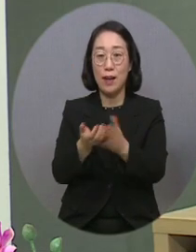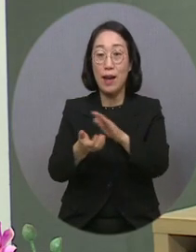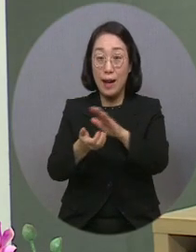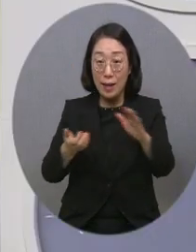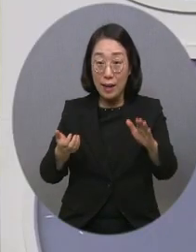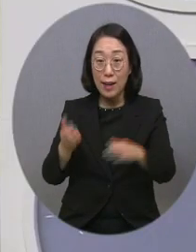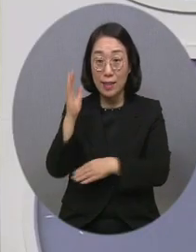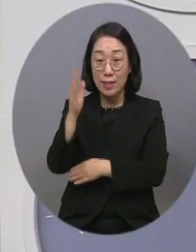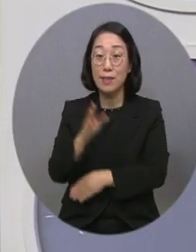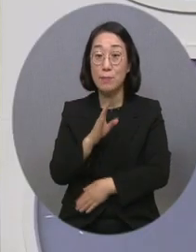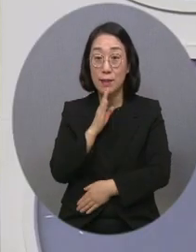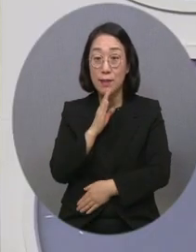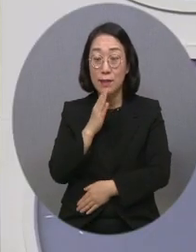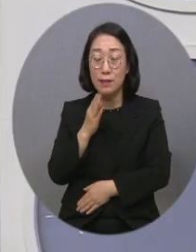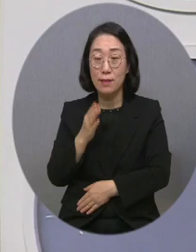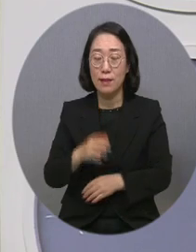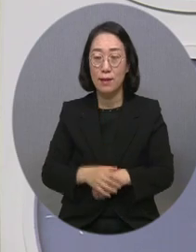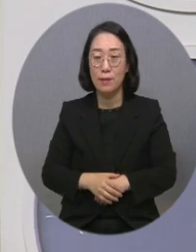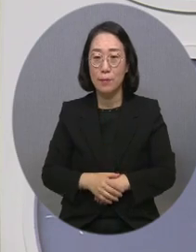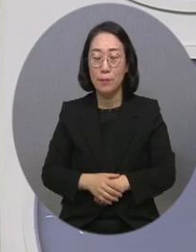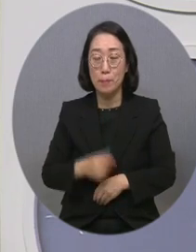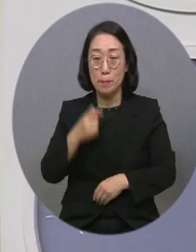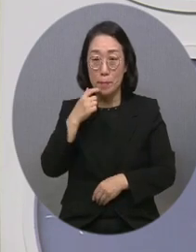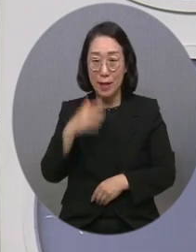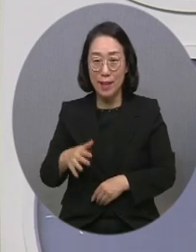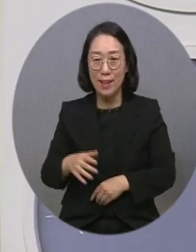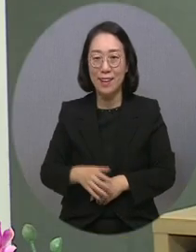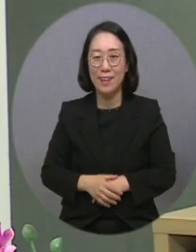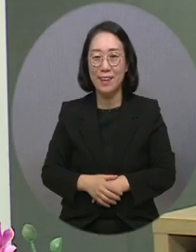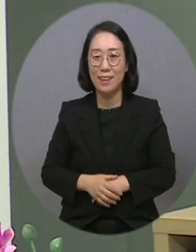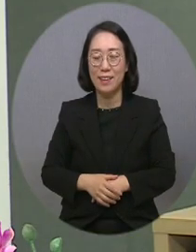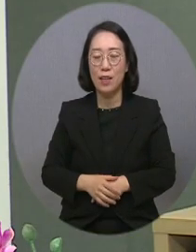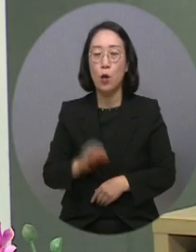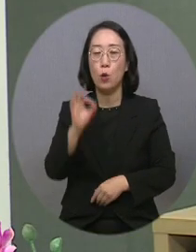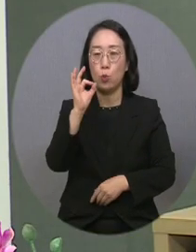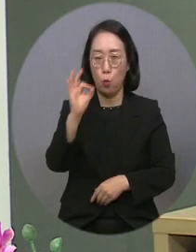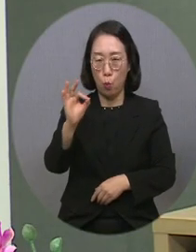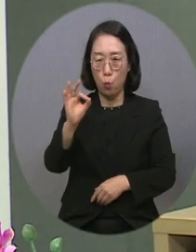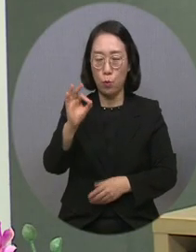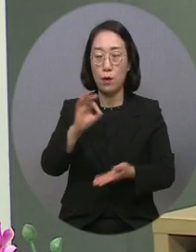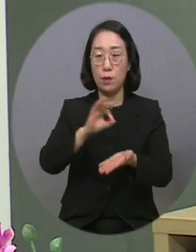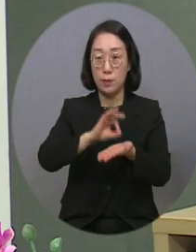소개를 하셨지만은 예. 대개 이런 돈들을